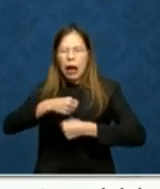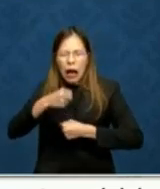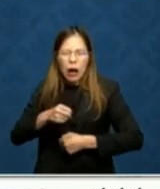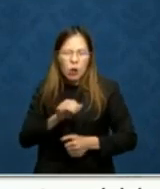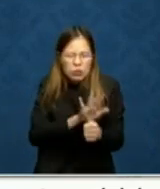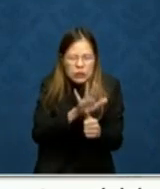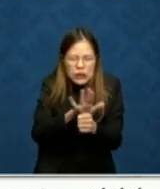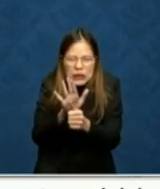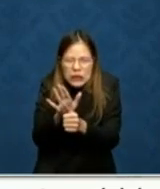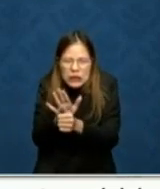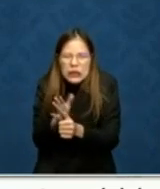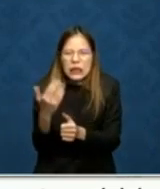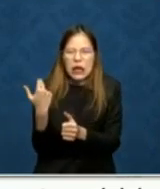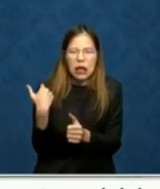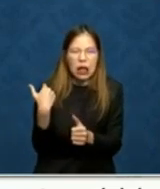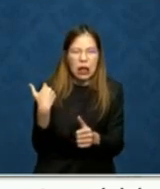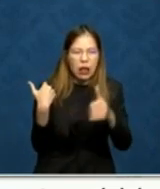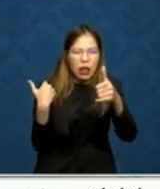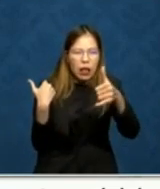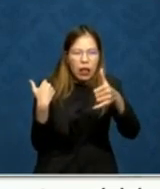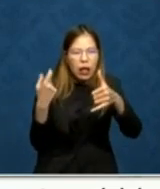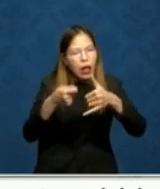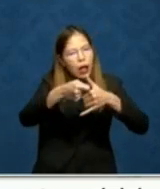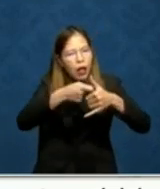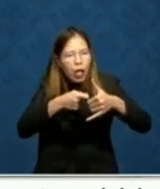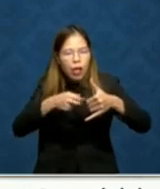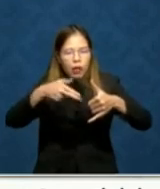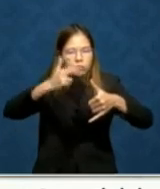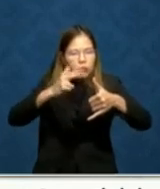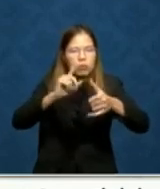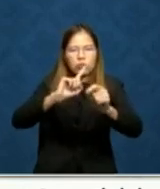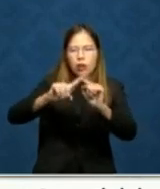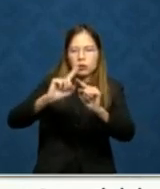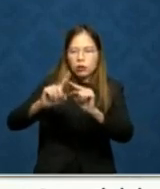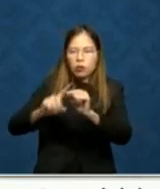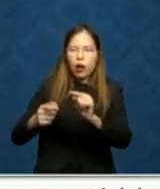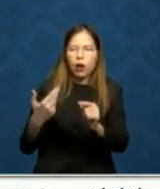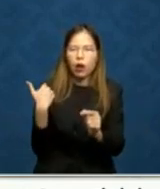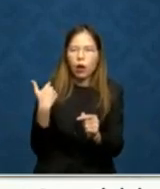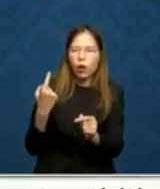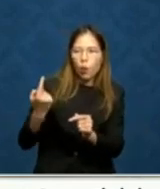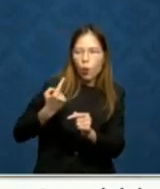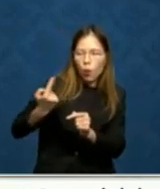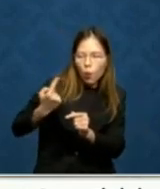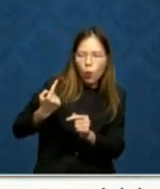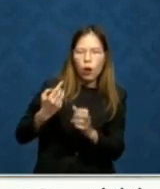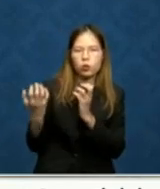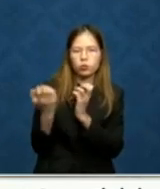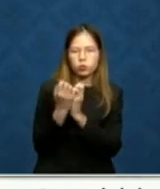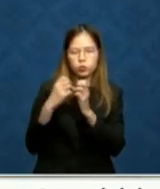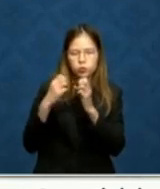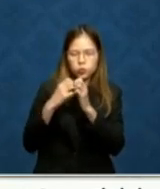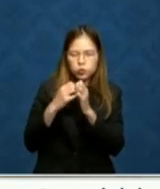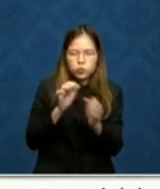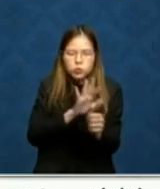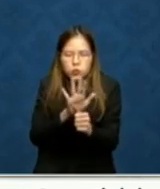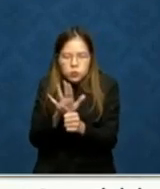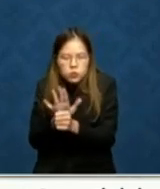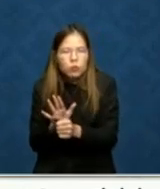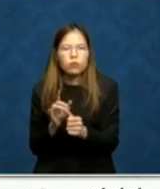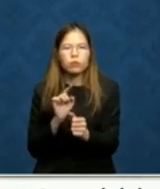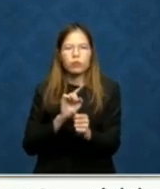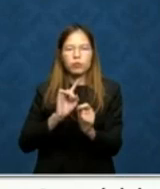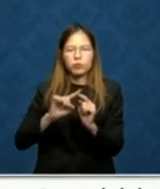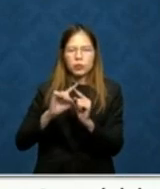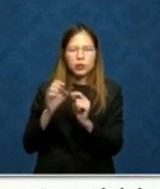ำไปสู่การฆาตกรรมก่อนเกิดเหตุเหยื่อมักจะถูกขู่ฆ่าถูกรังควานถูกติดตามซึ่งเห